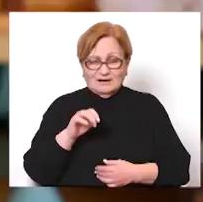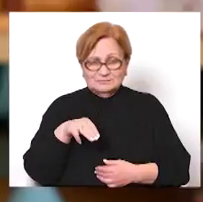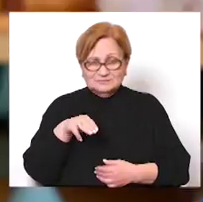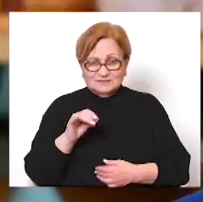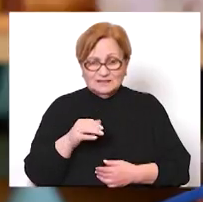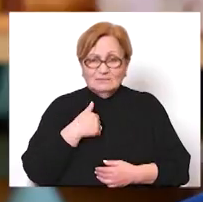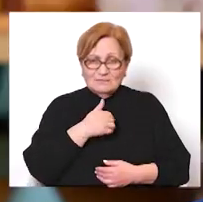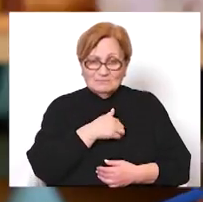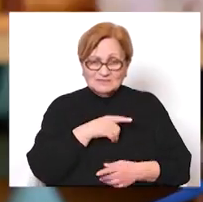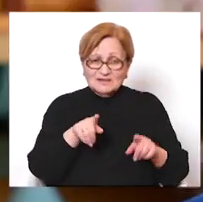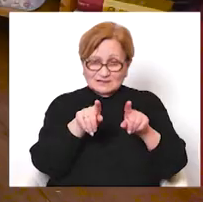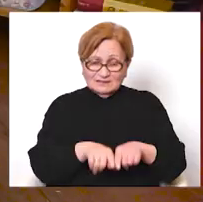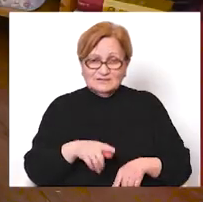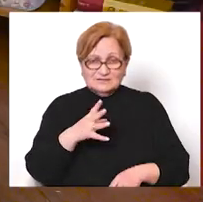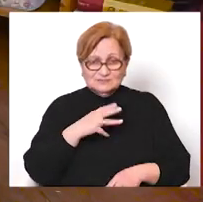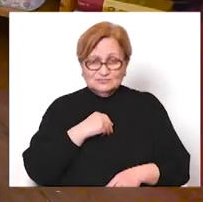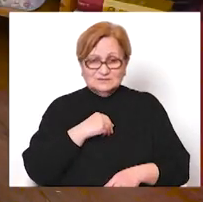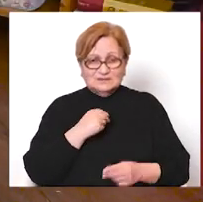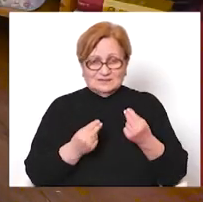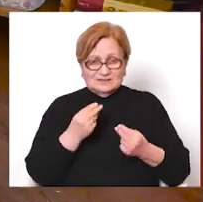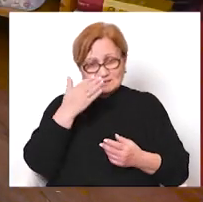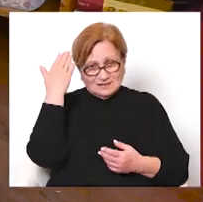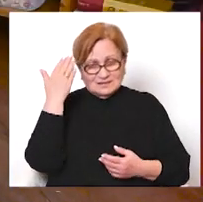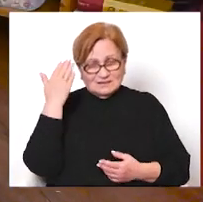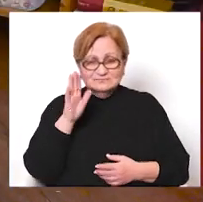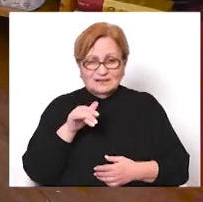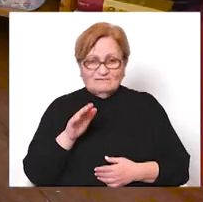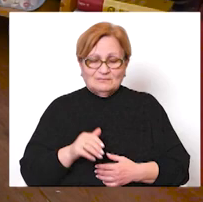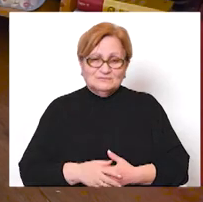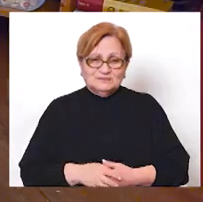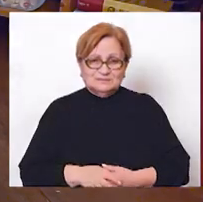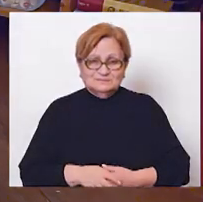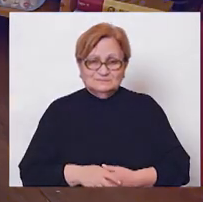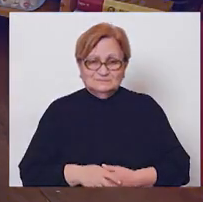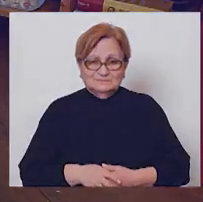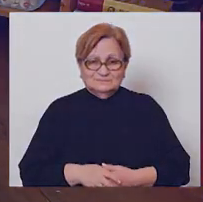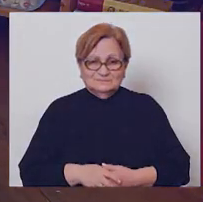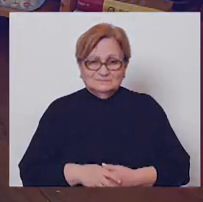იმედია თქვენც ისე ამოვნებთ ბავშვებთან ერთად. ნახვამდის. ახონდეს